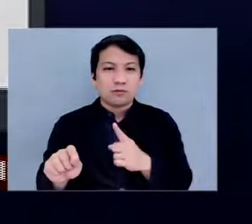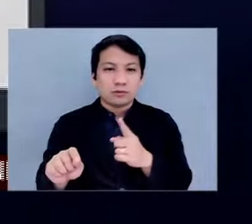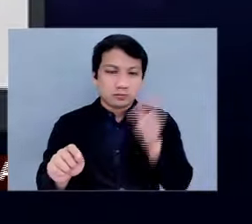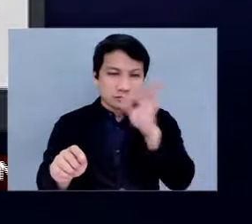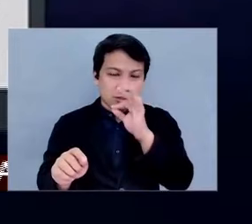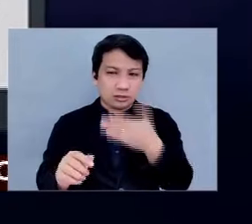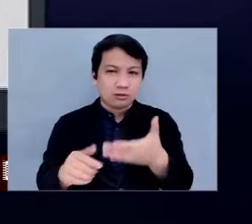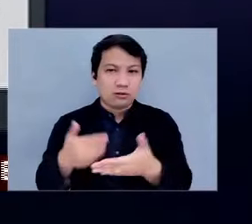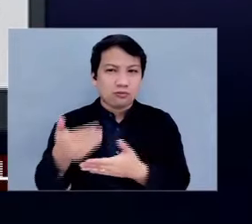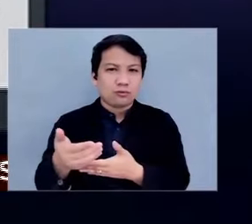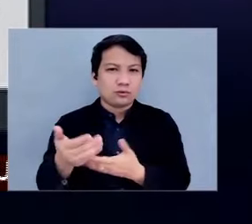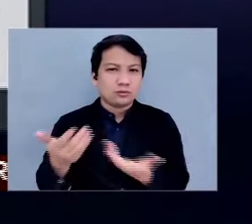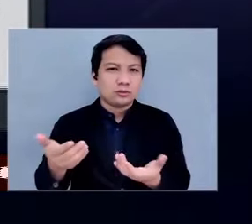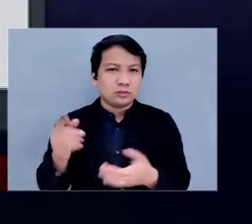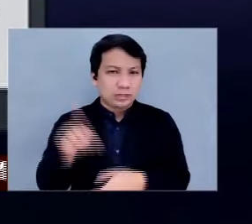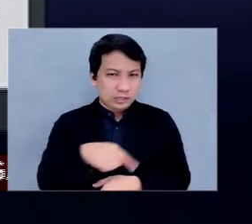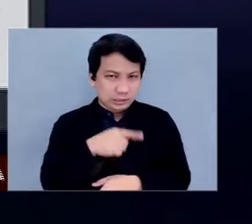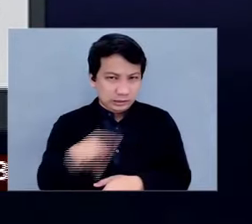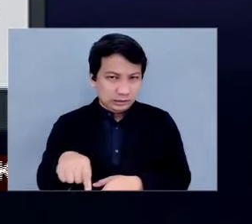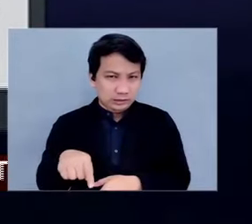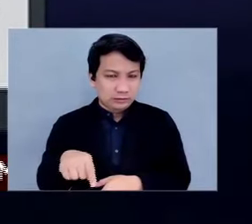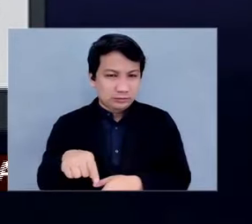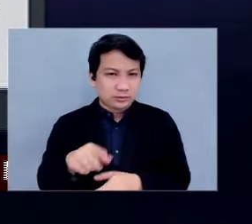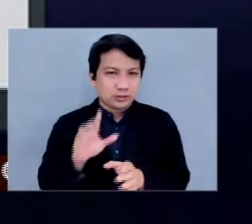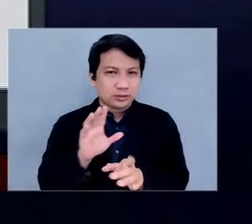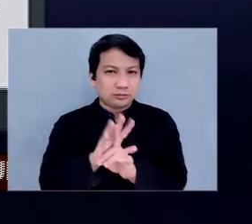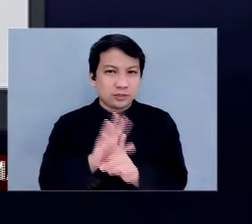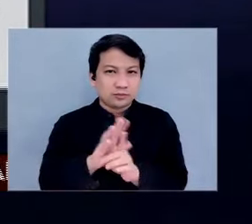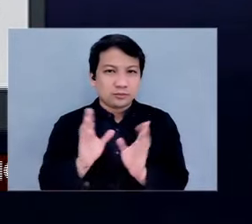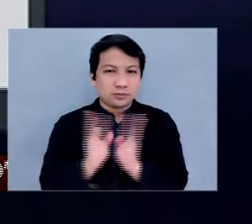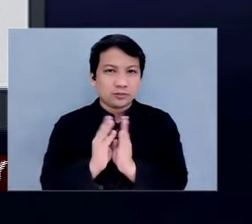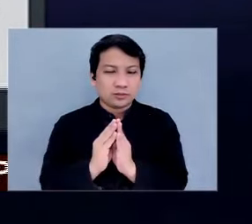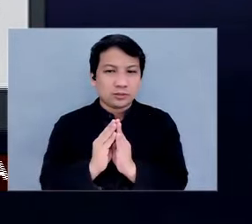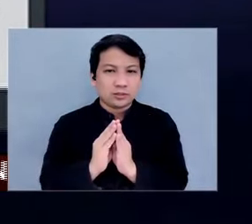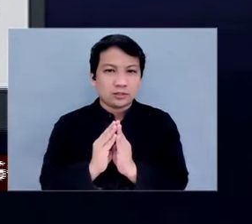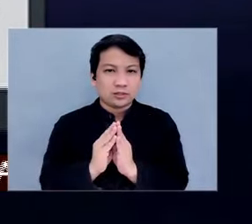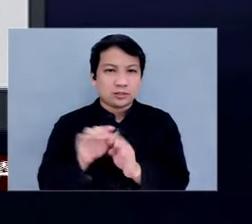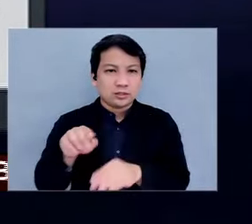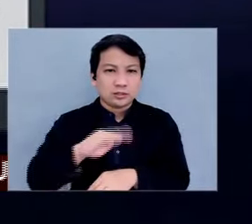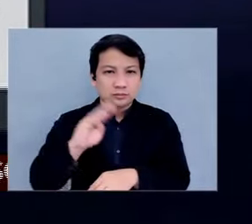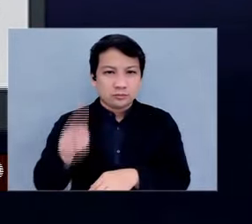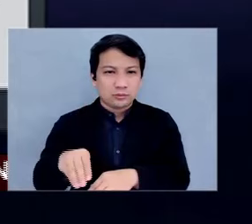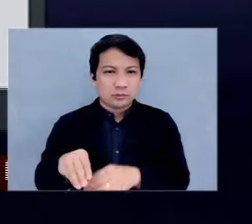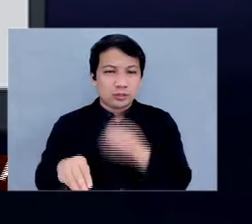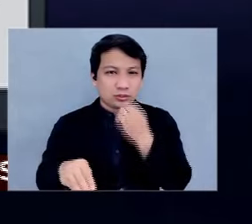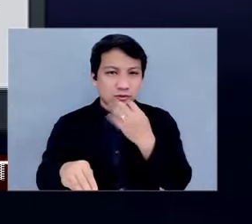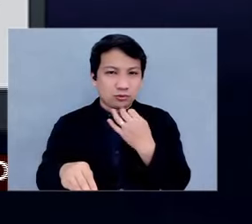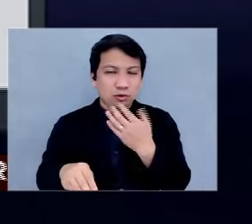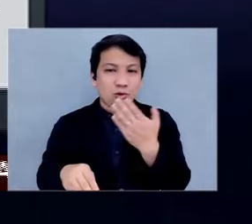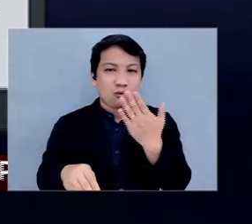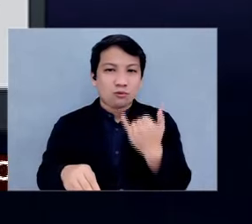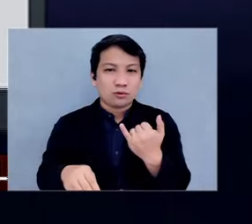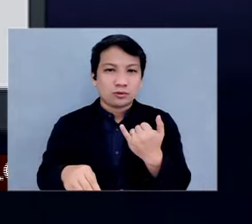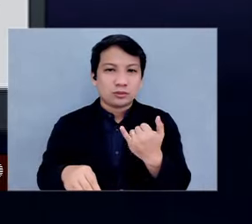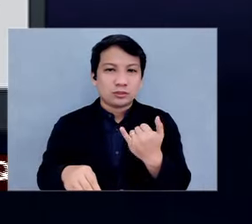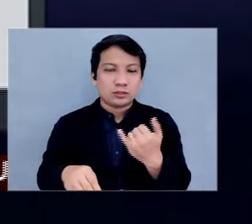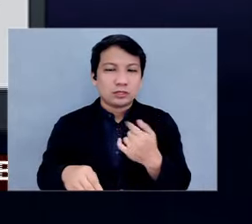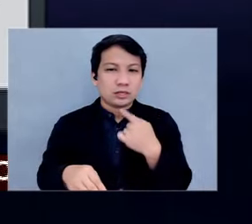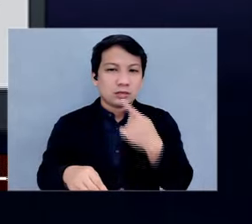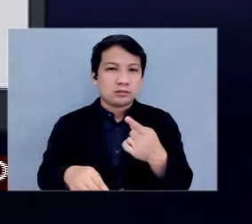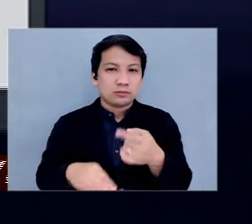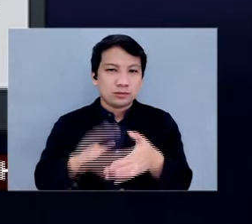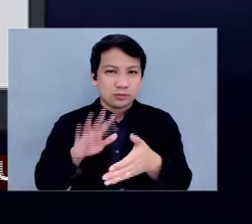dahil kanselado ang fan meeting na An Ordinary Day sa Manila at Hong Kong. Dahil yan sa di inaasang